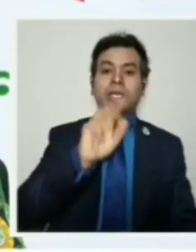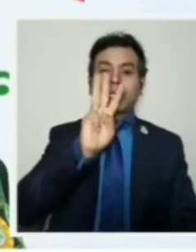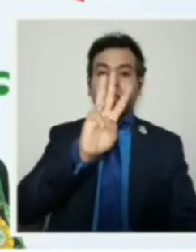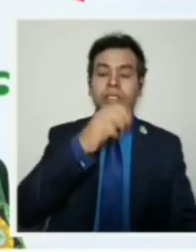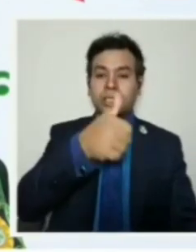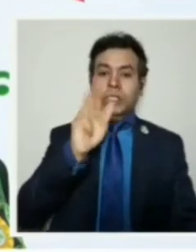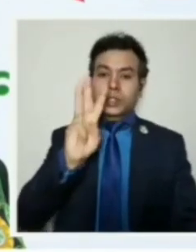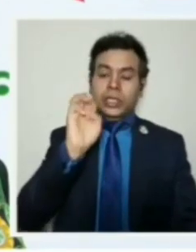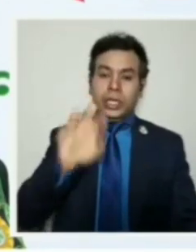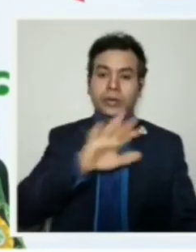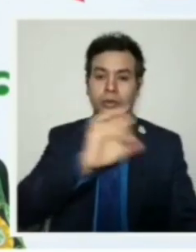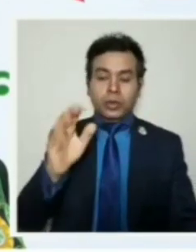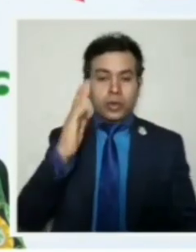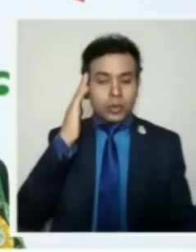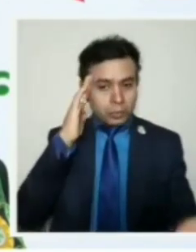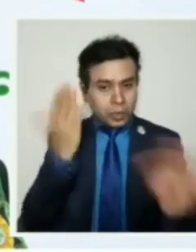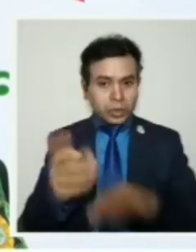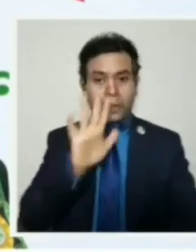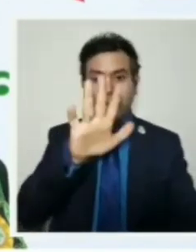1,27,950 জন, এ পর্যন্ত